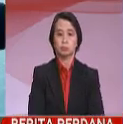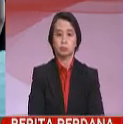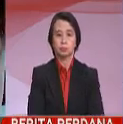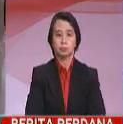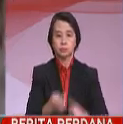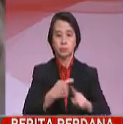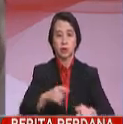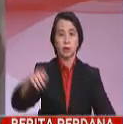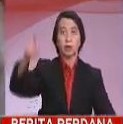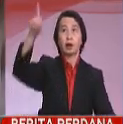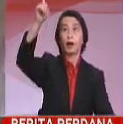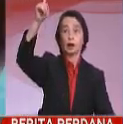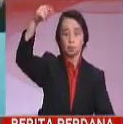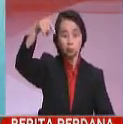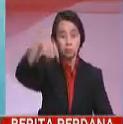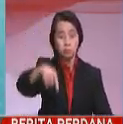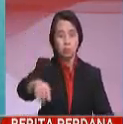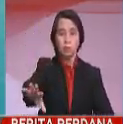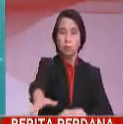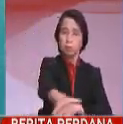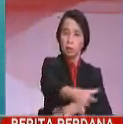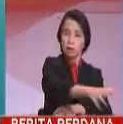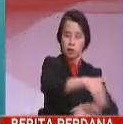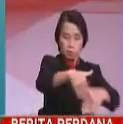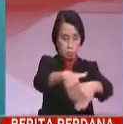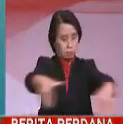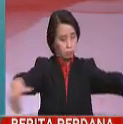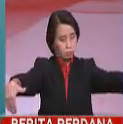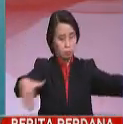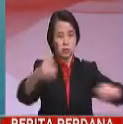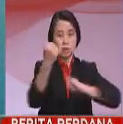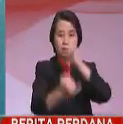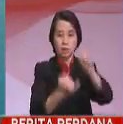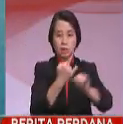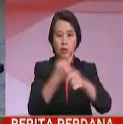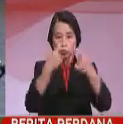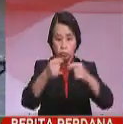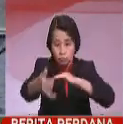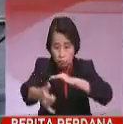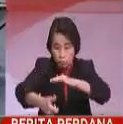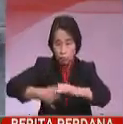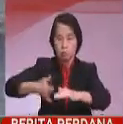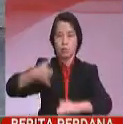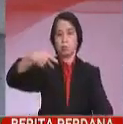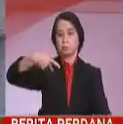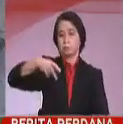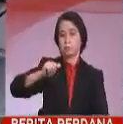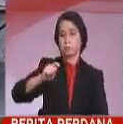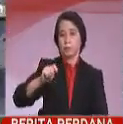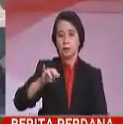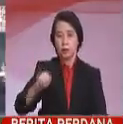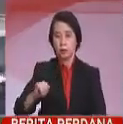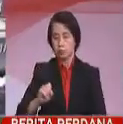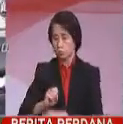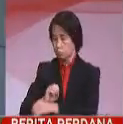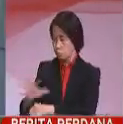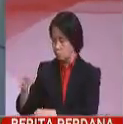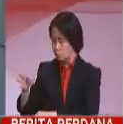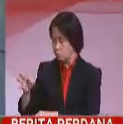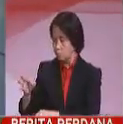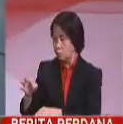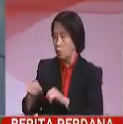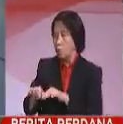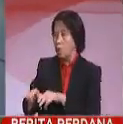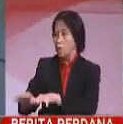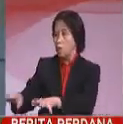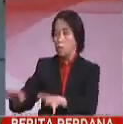Dari daratan hingga ke kawasan perairan, sempadan antarabangsa terus cuba dibolosi parti. Dikala pandemik COVID-19 mula